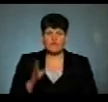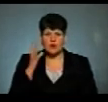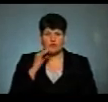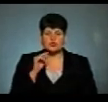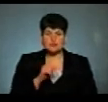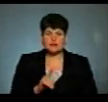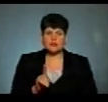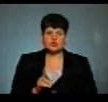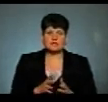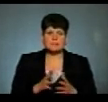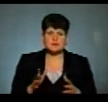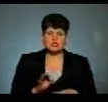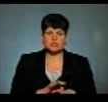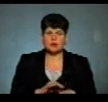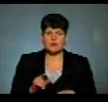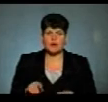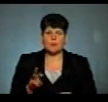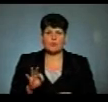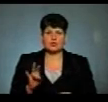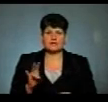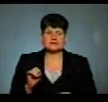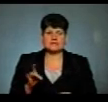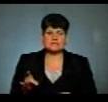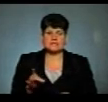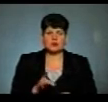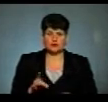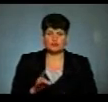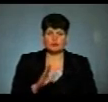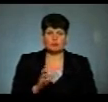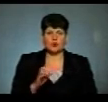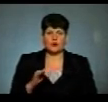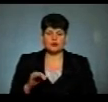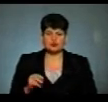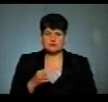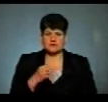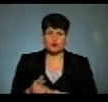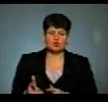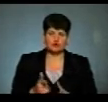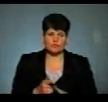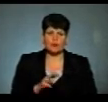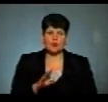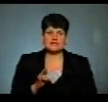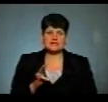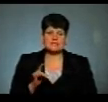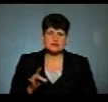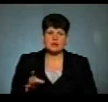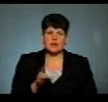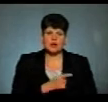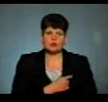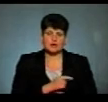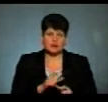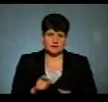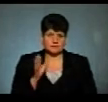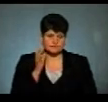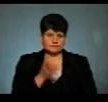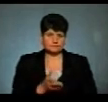що найбільше хворих сьогодні в Монастирському районі, Володимир Богайчук сказав про готовність Монастирської районної лікарні вчора на брифінгу. Давайте